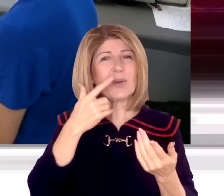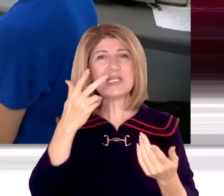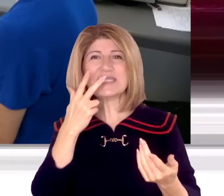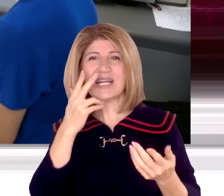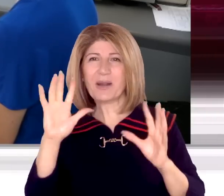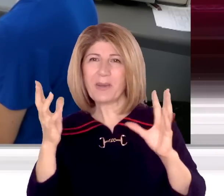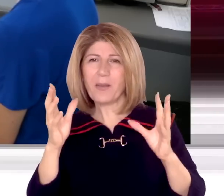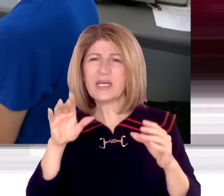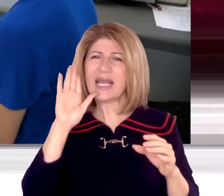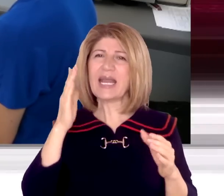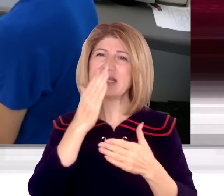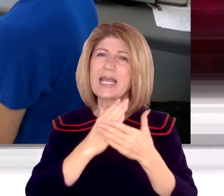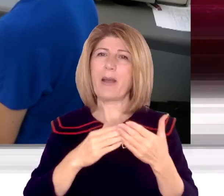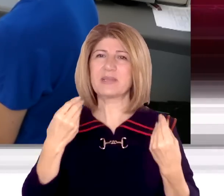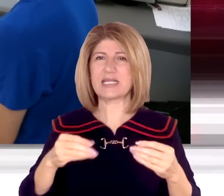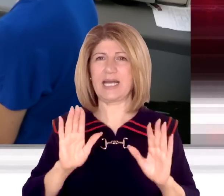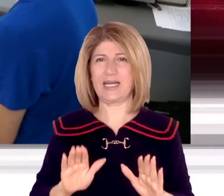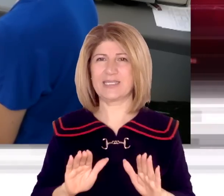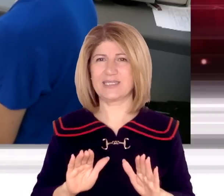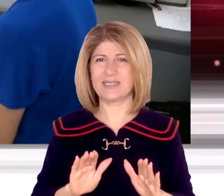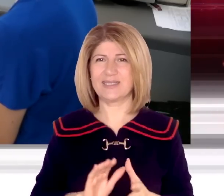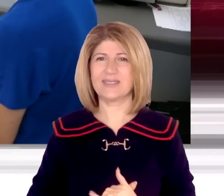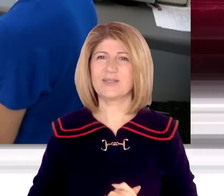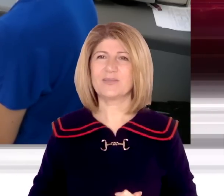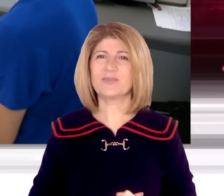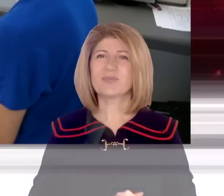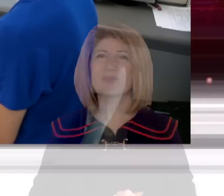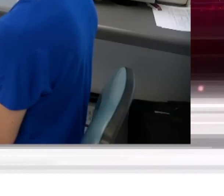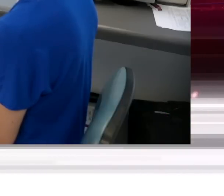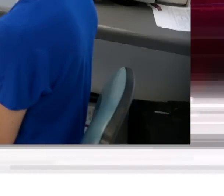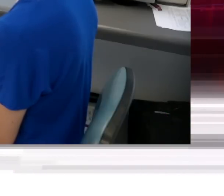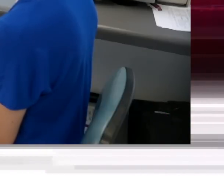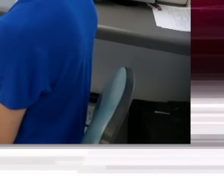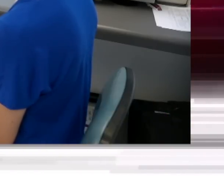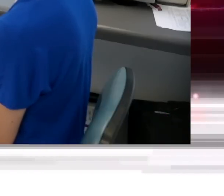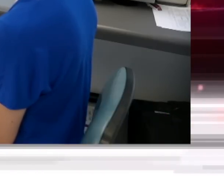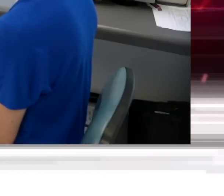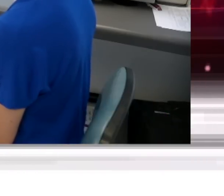سیگارهای الکترونیکی در مقایسه با سیگار معمولی بسیار کم ضررترن.